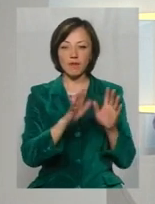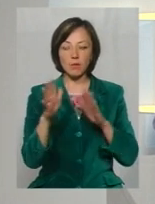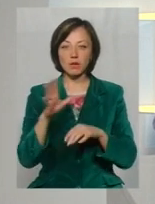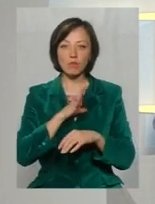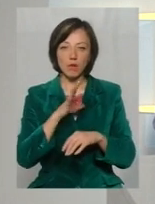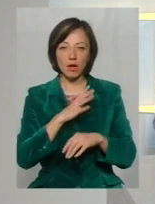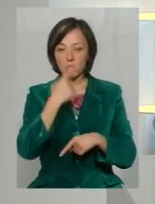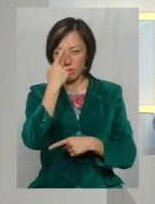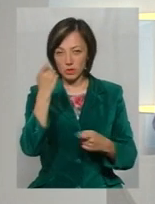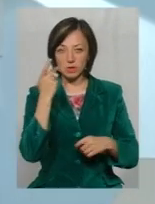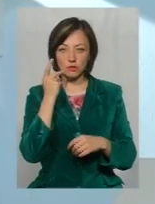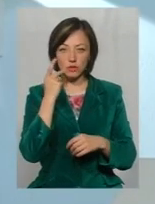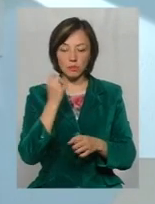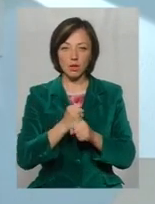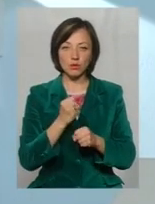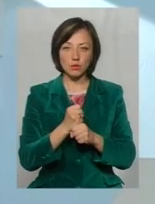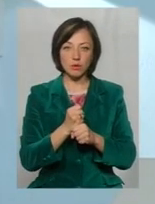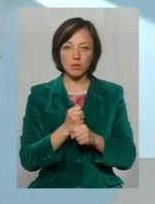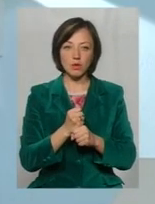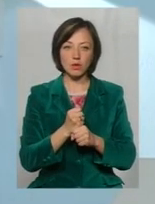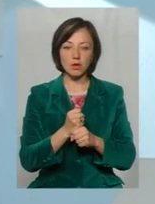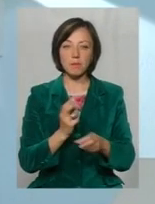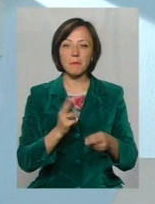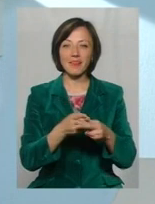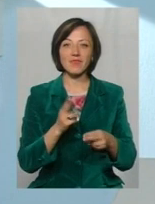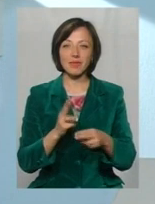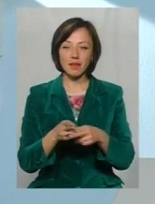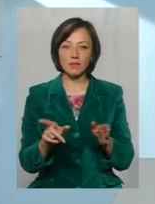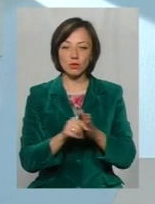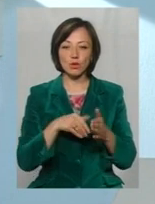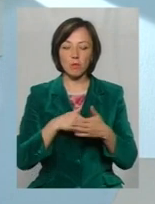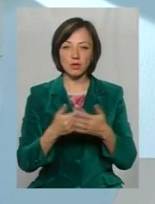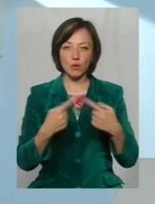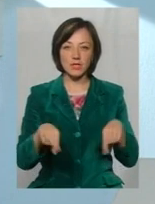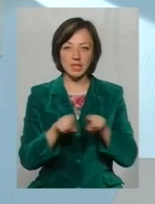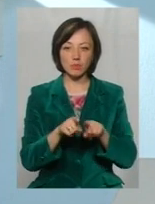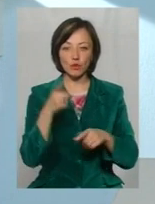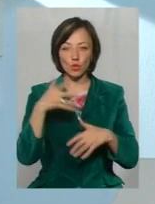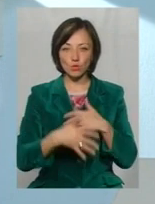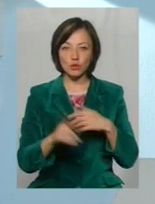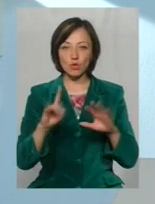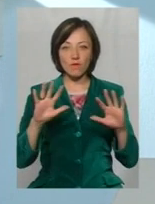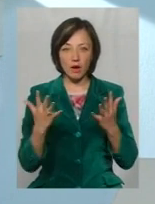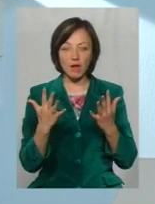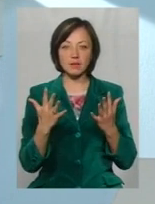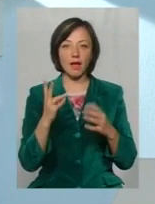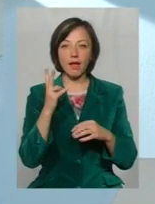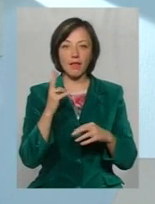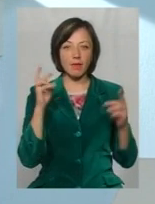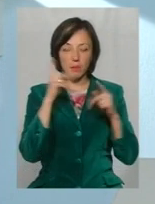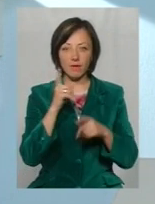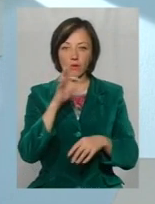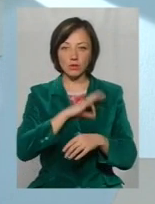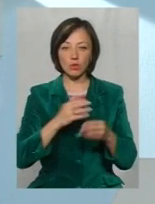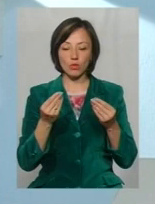бувають, ми попереджаємо завжди і працюємо так превентивно з громадськими організаціями, щоб вони розуміли, що у разі нецільового використання